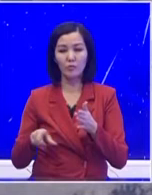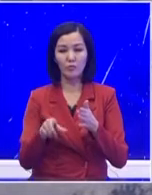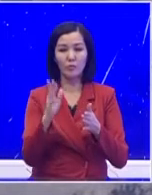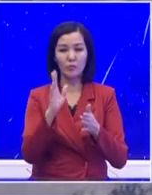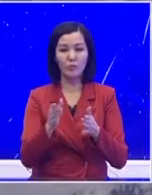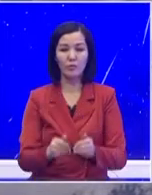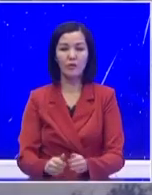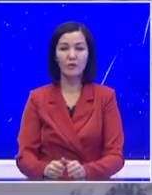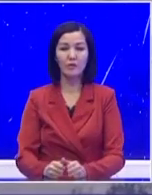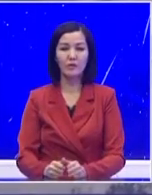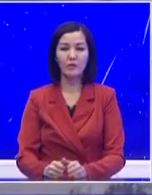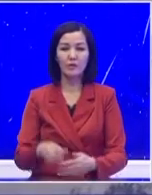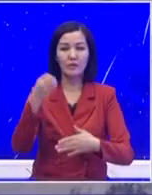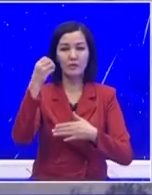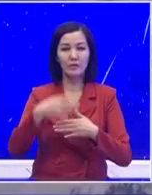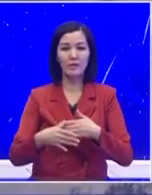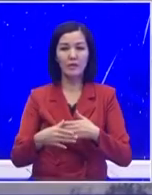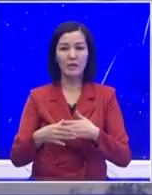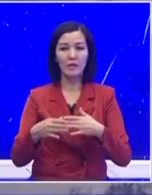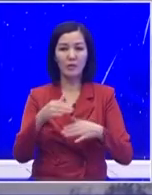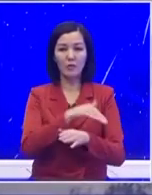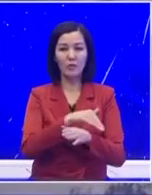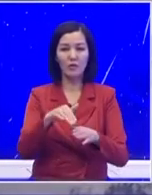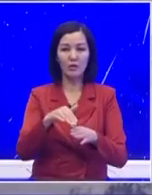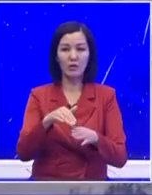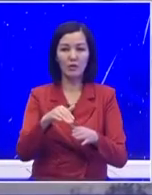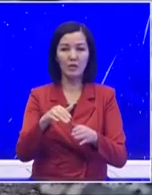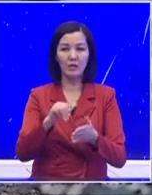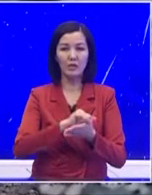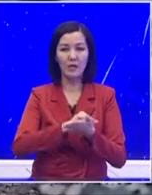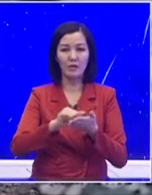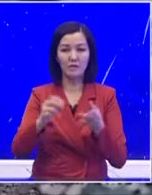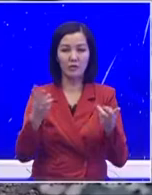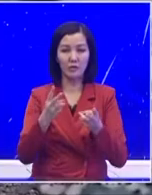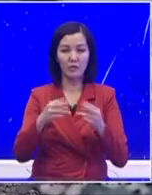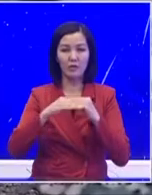И центральный вот этот көшелерін асфальт жасаңдар деп айтқанмын сендерге.